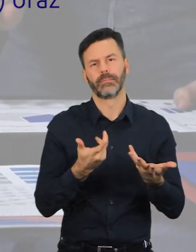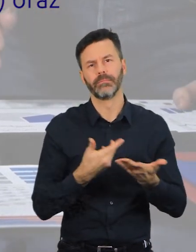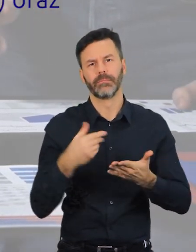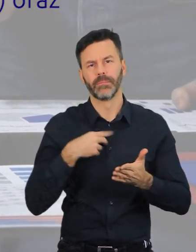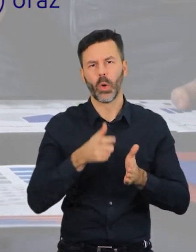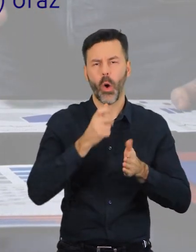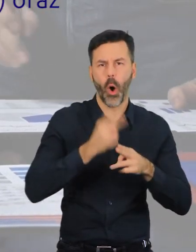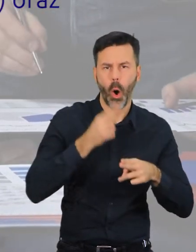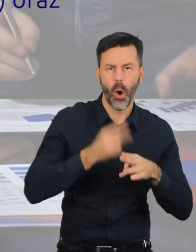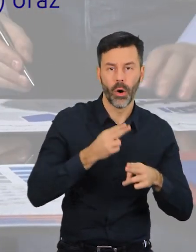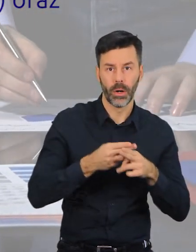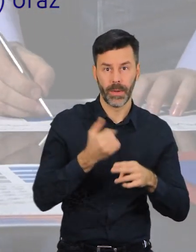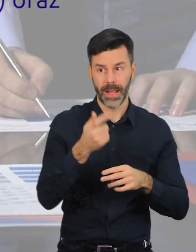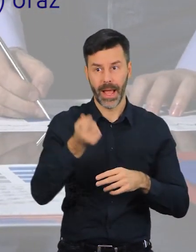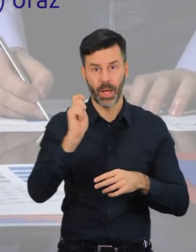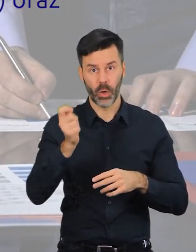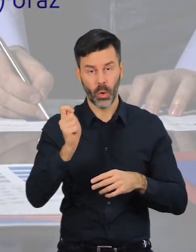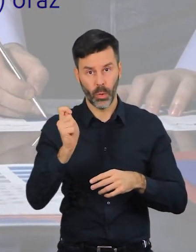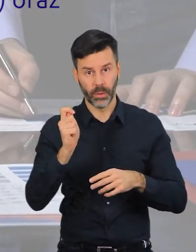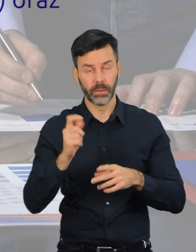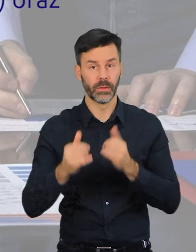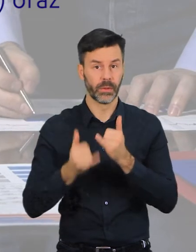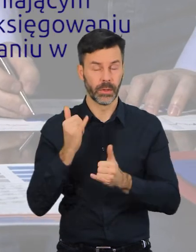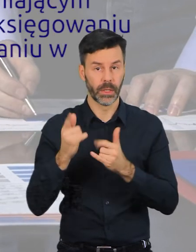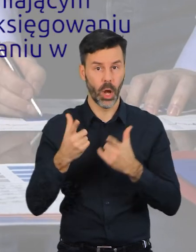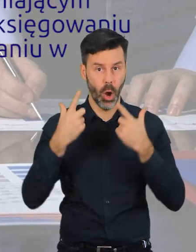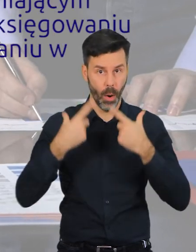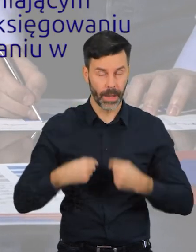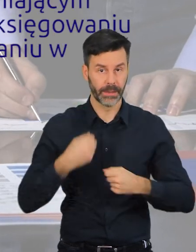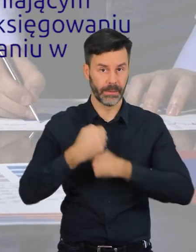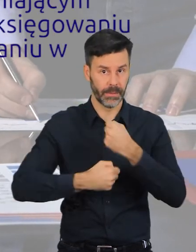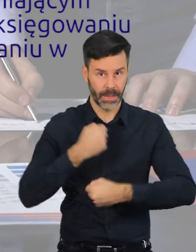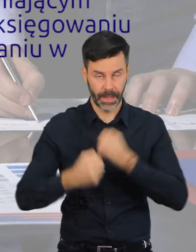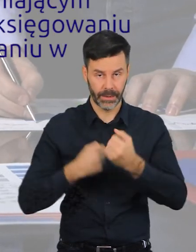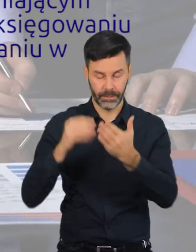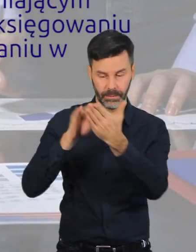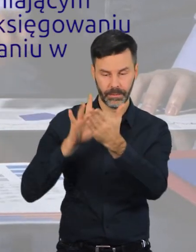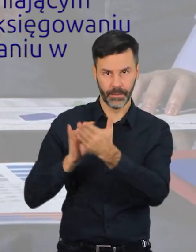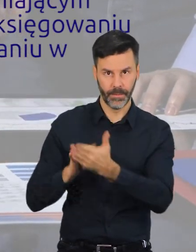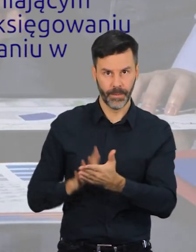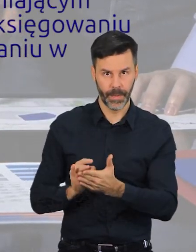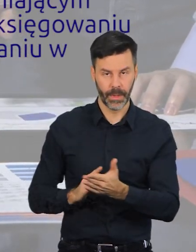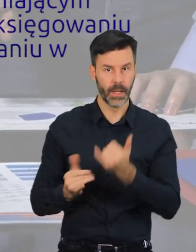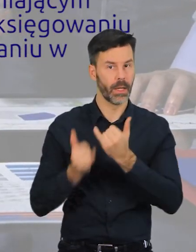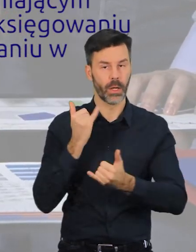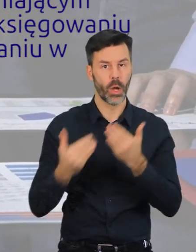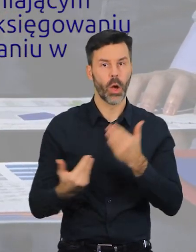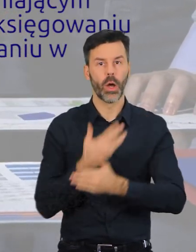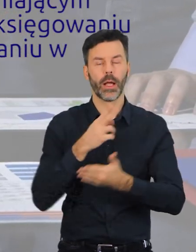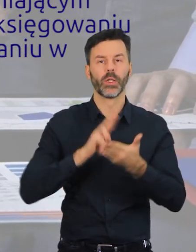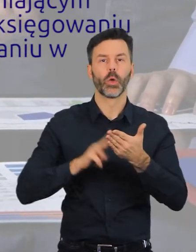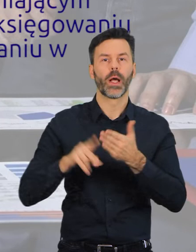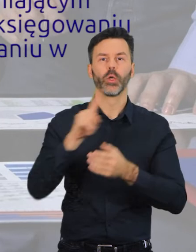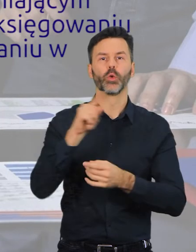których wykonywałby on swoje obowiązki w przypadku obecności w pracy. W przypadku wystąpienia nadpłat składek ZUS, zaliczki na